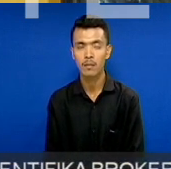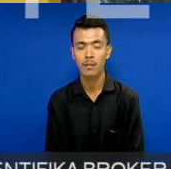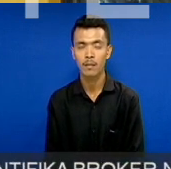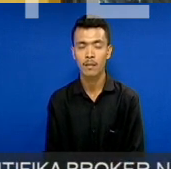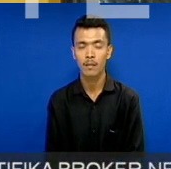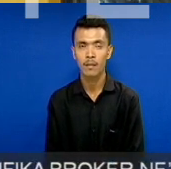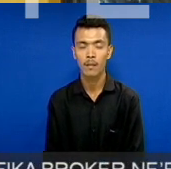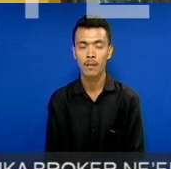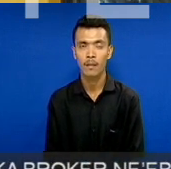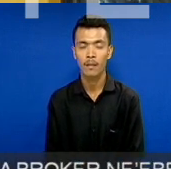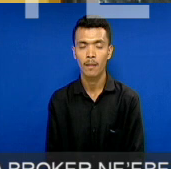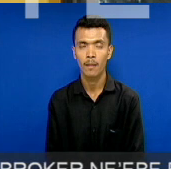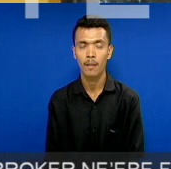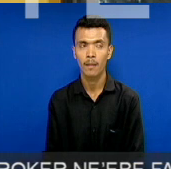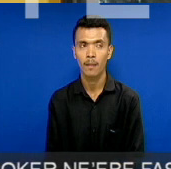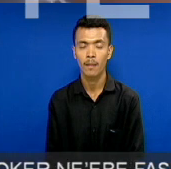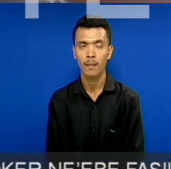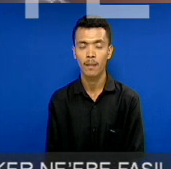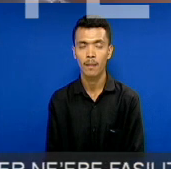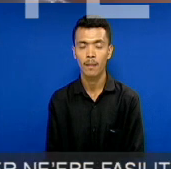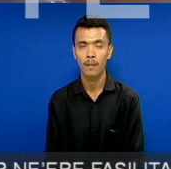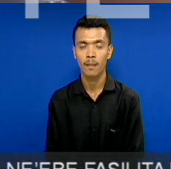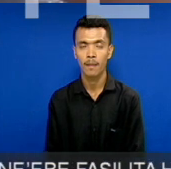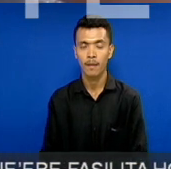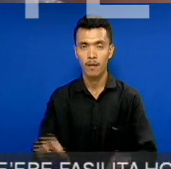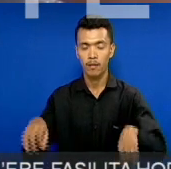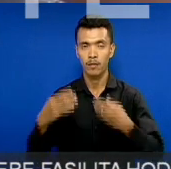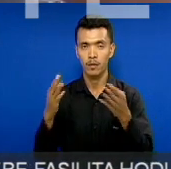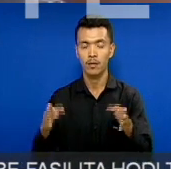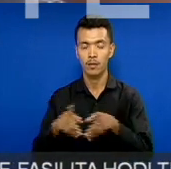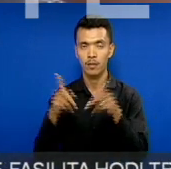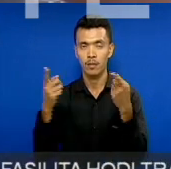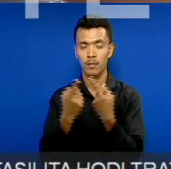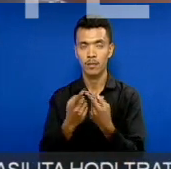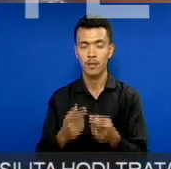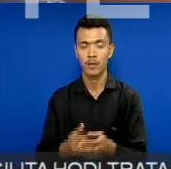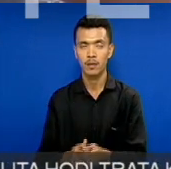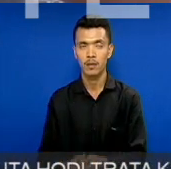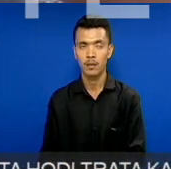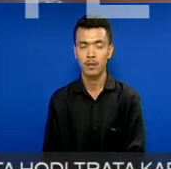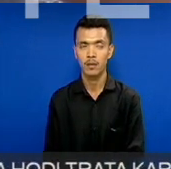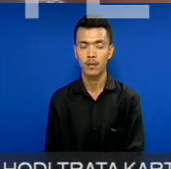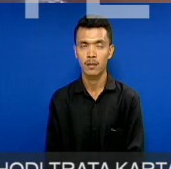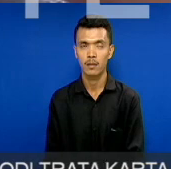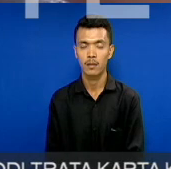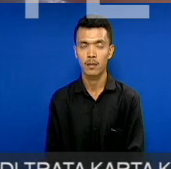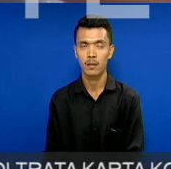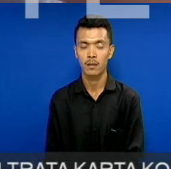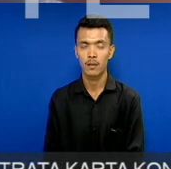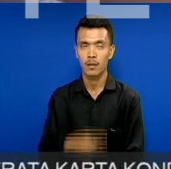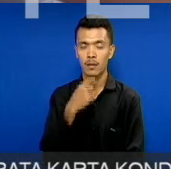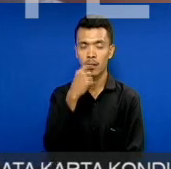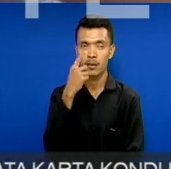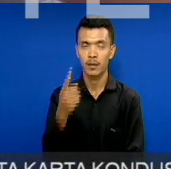halo. Kali kita buat laporan. Tekniko Kompania Hilbrand Unipessoal Limitada, Eusébio da Costa